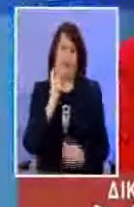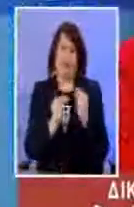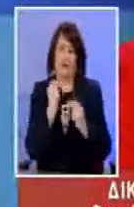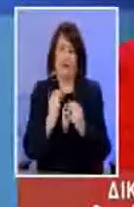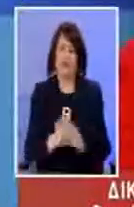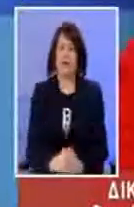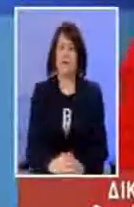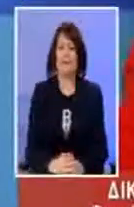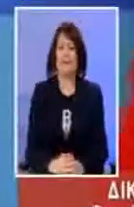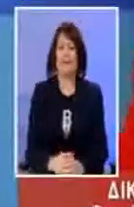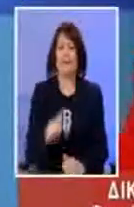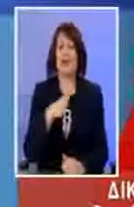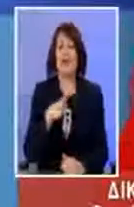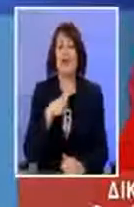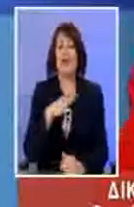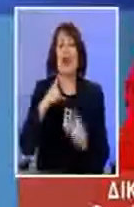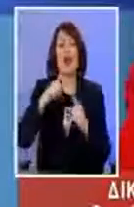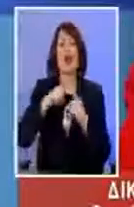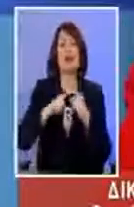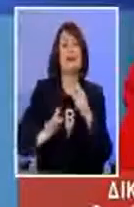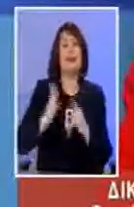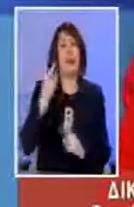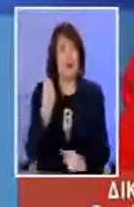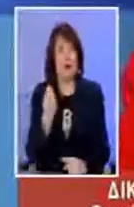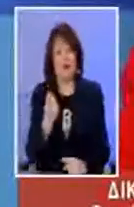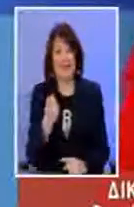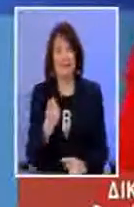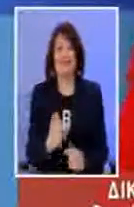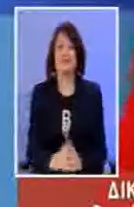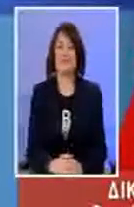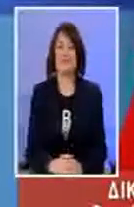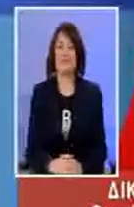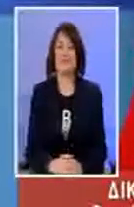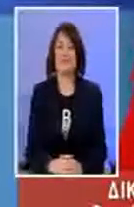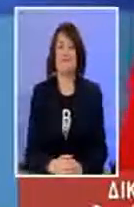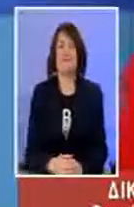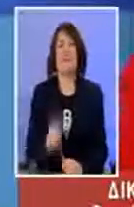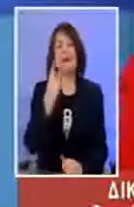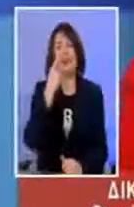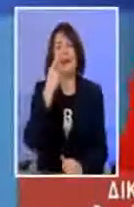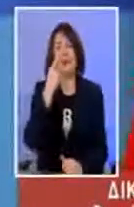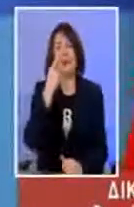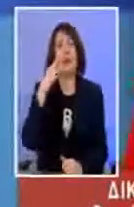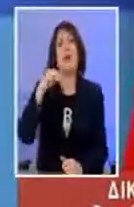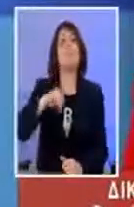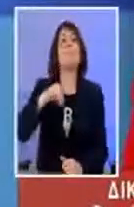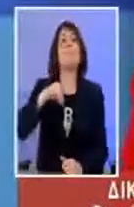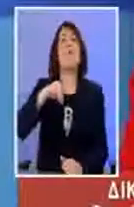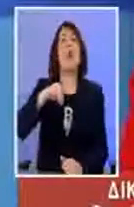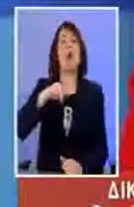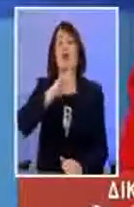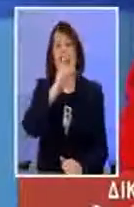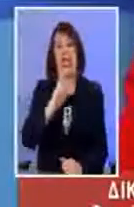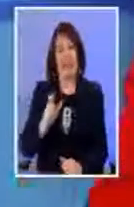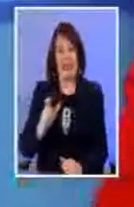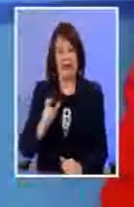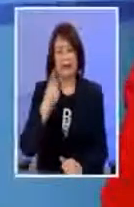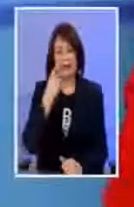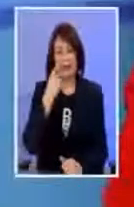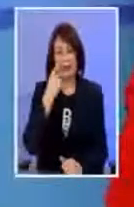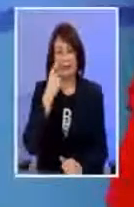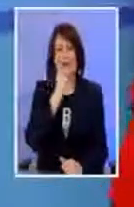θέλω με την καταπληκτική τεχνολογία, την πενέψαμε αρκετά, να ταξιδέψουμε μέχρι την Μπολόνια στην Ιταλία για να συναντήσουμε εκεί τον